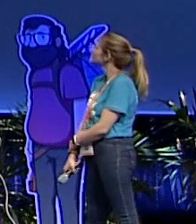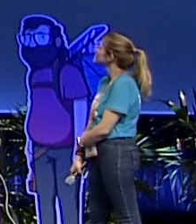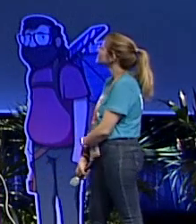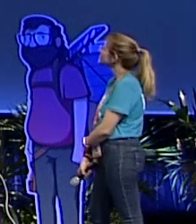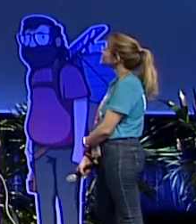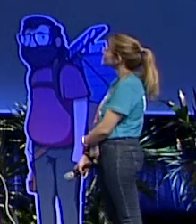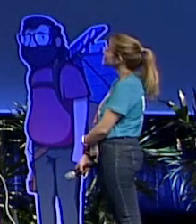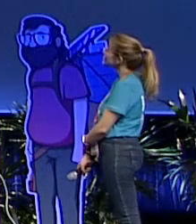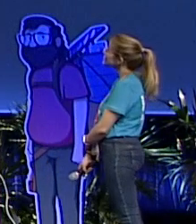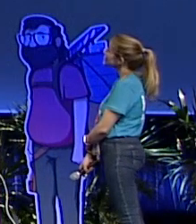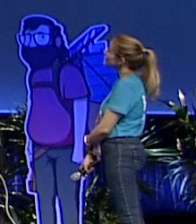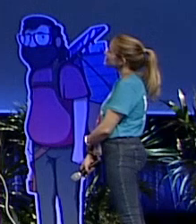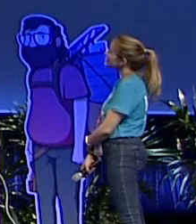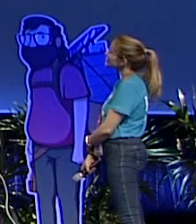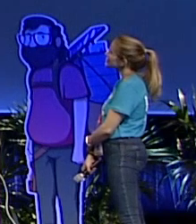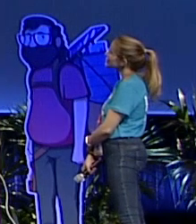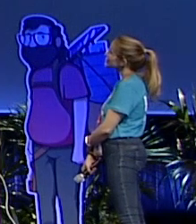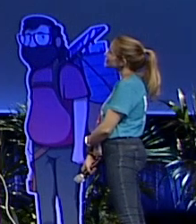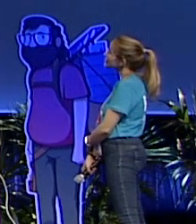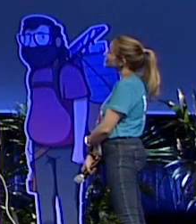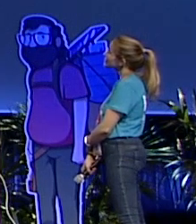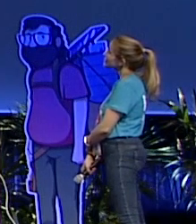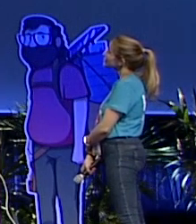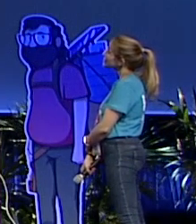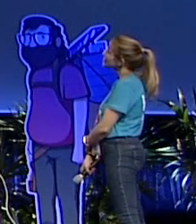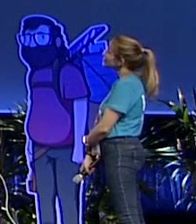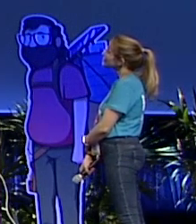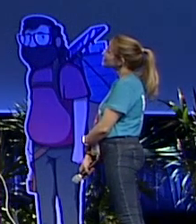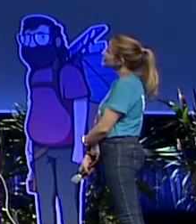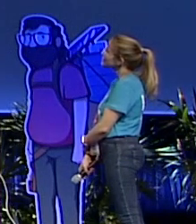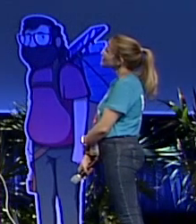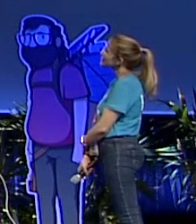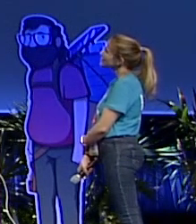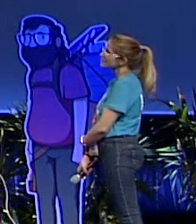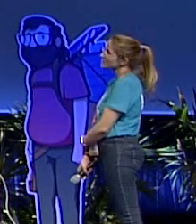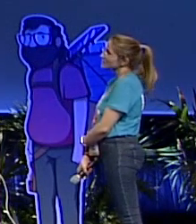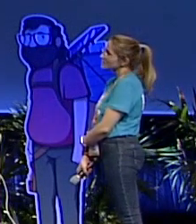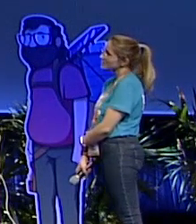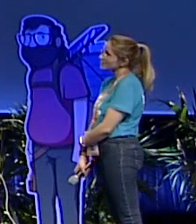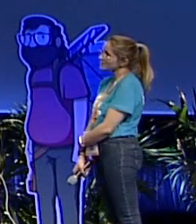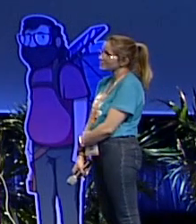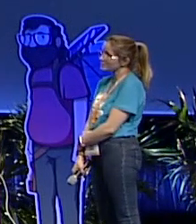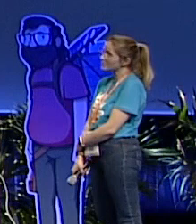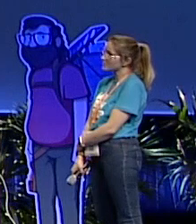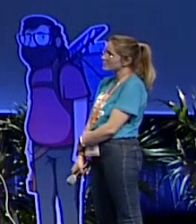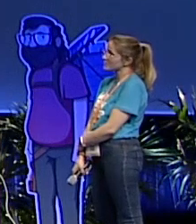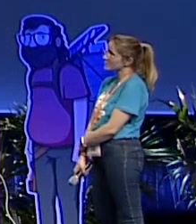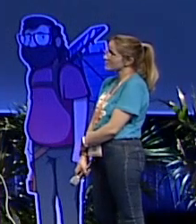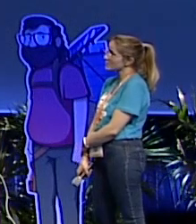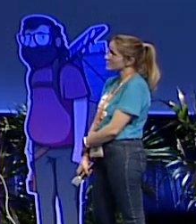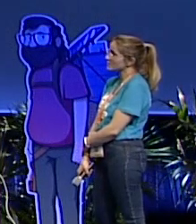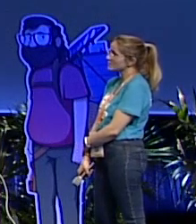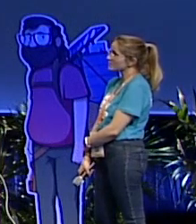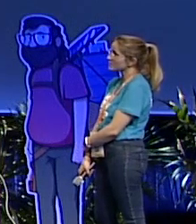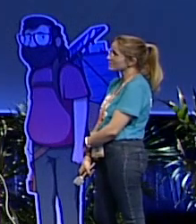quand même considérablement augmenté notre jeu de données, alors au total forcément on a reséparé un petit peu et redispatché les données entre l